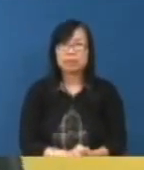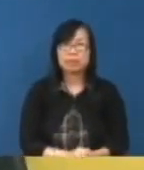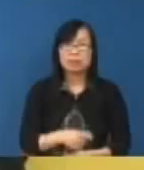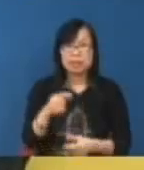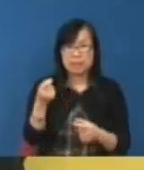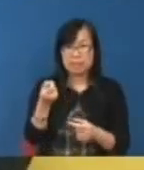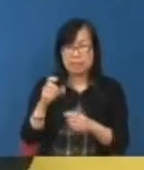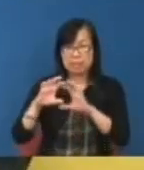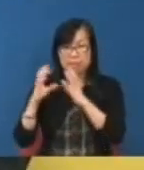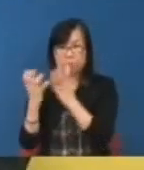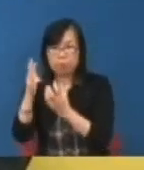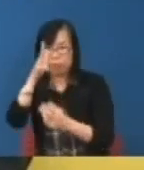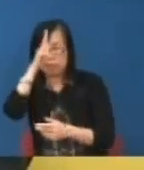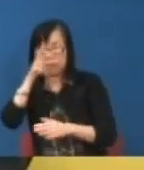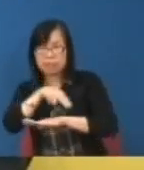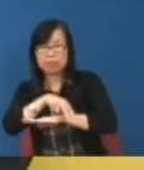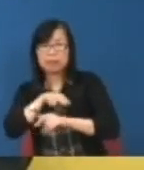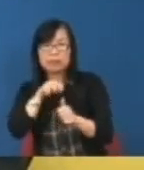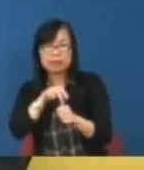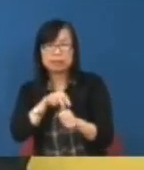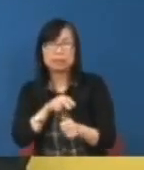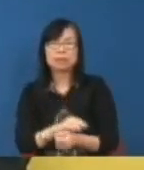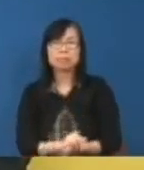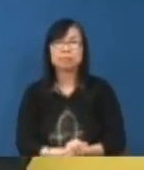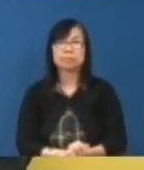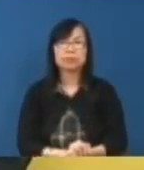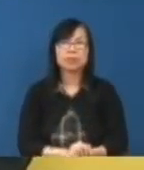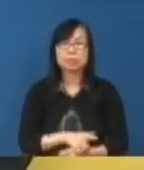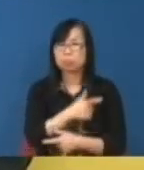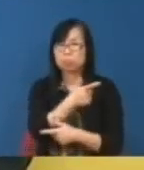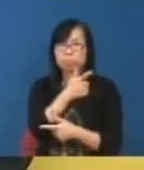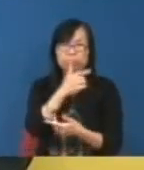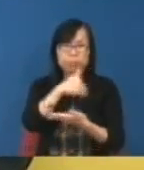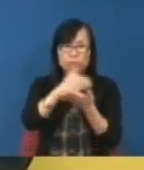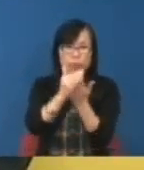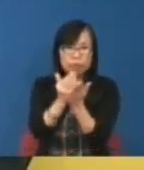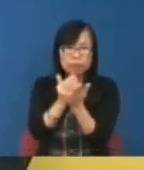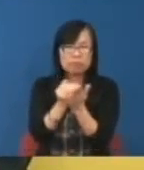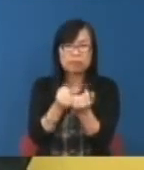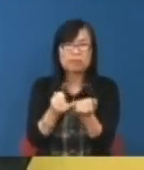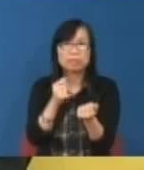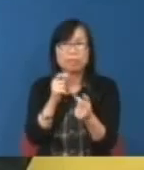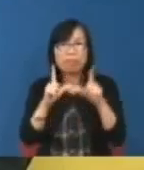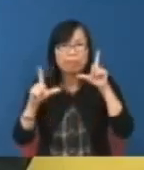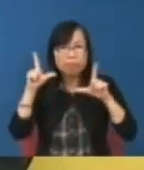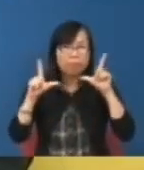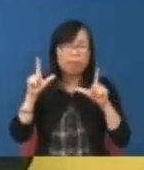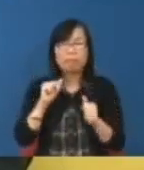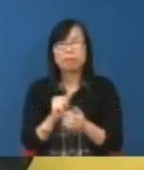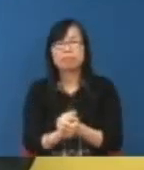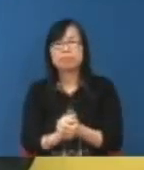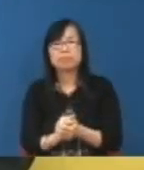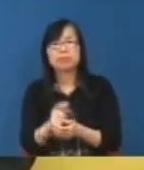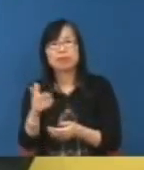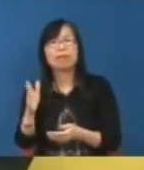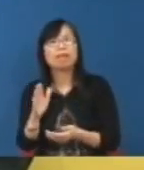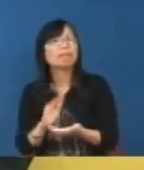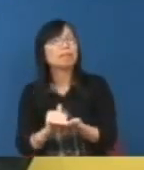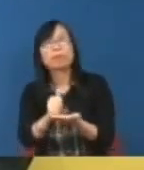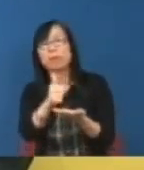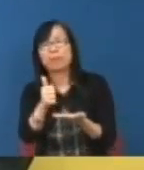小圈子政治裏邊底下嘅各種生態咧，真係非常之令人嘆為觀止嘅，係咪啊？呢